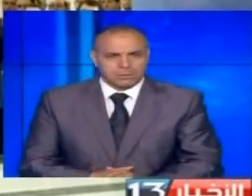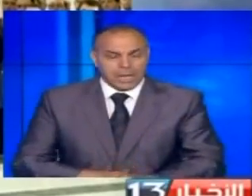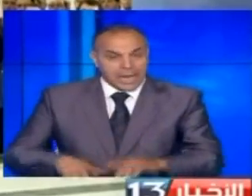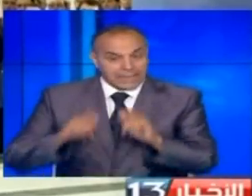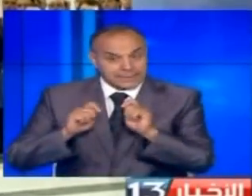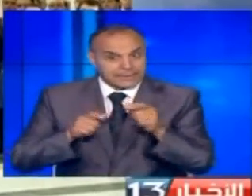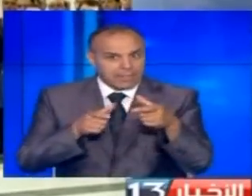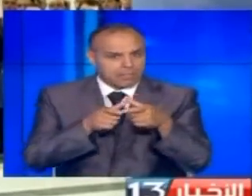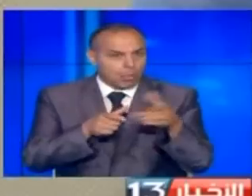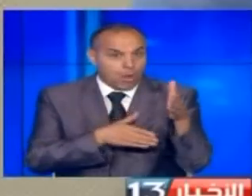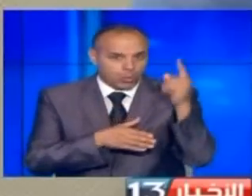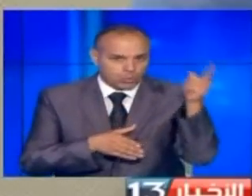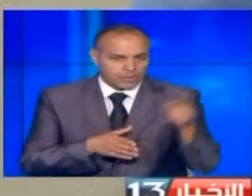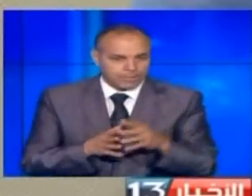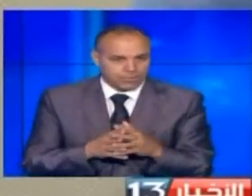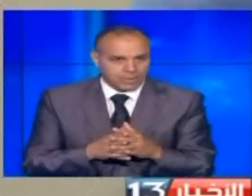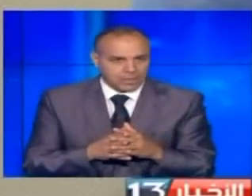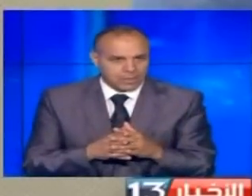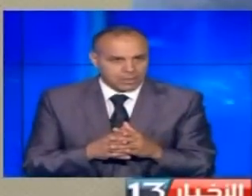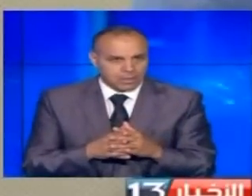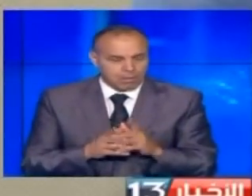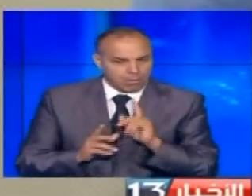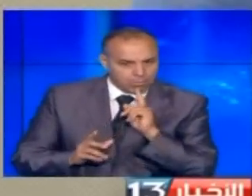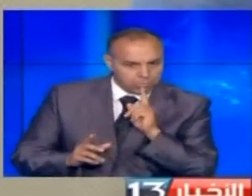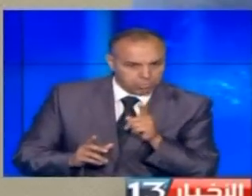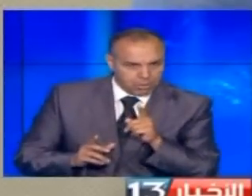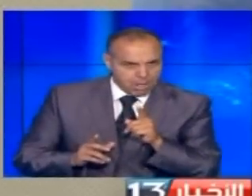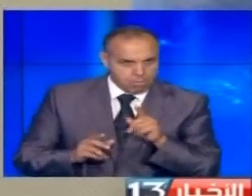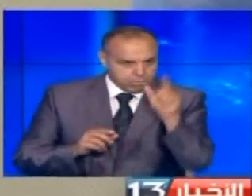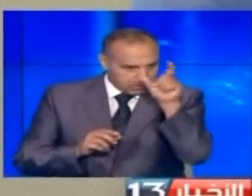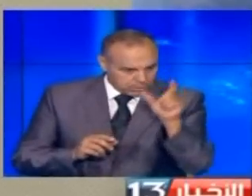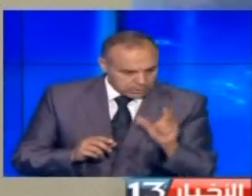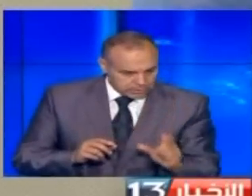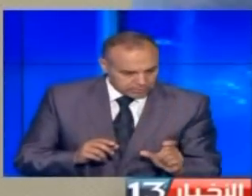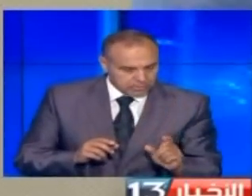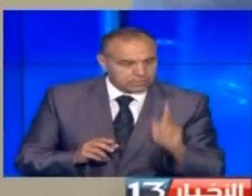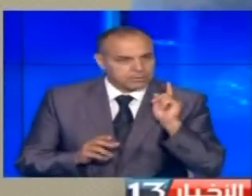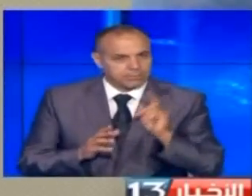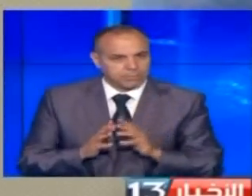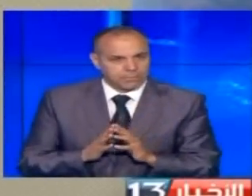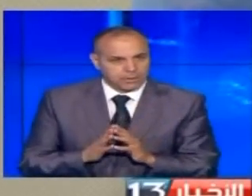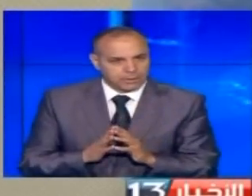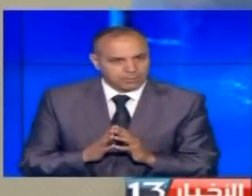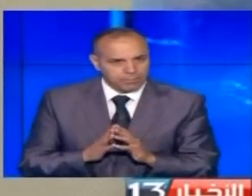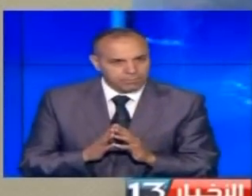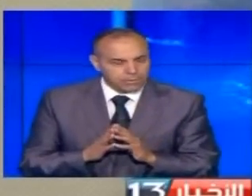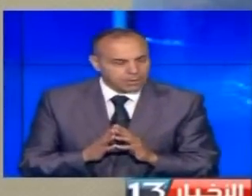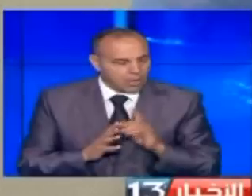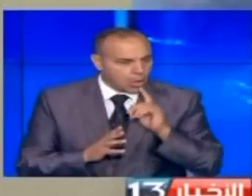سياسة الدولة يعني تحكمها الجغرافيا اللي فيها الدولة،